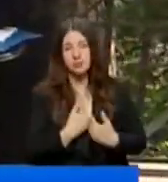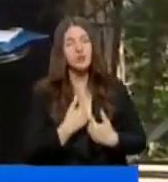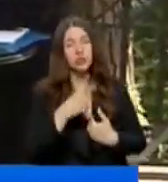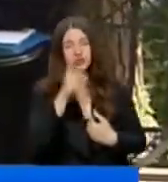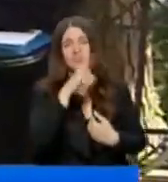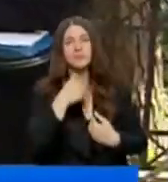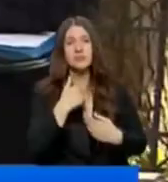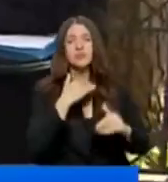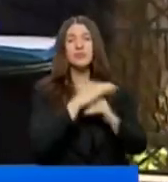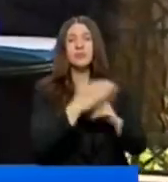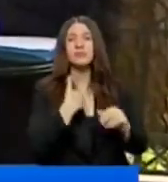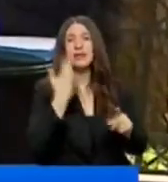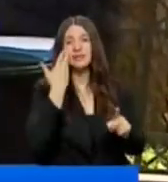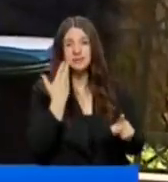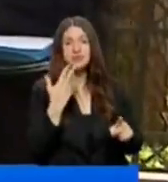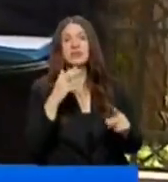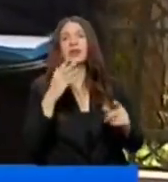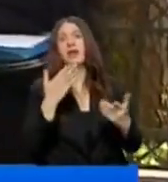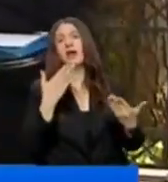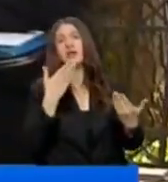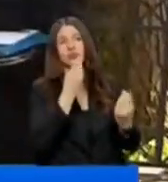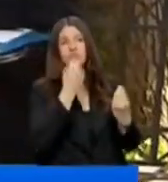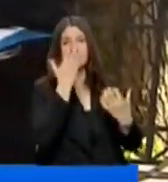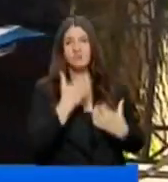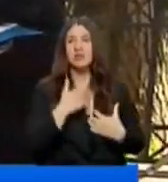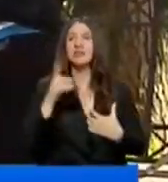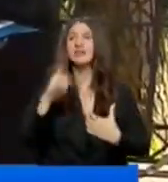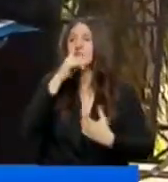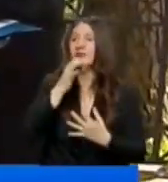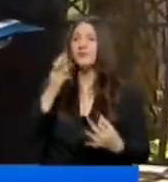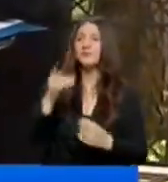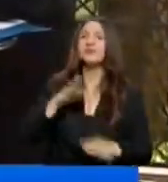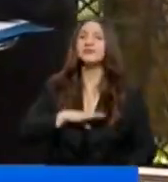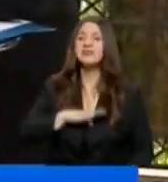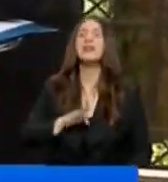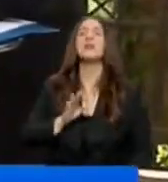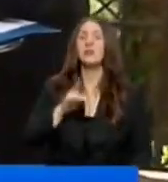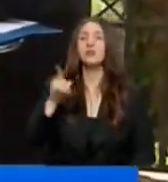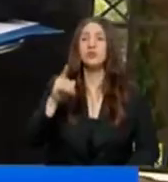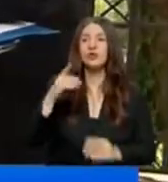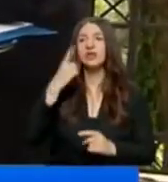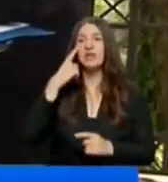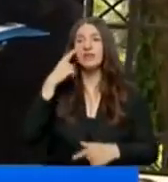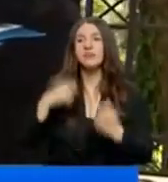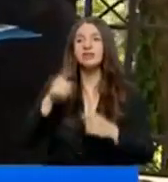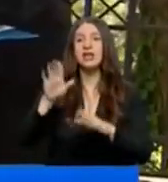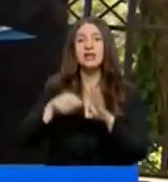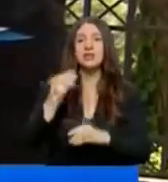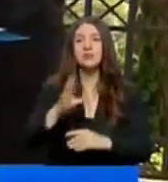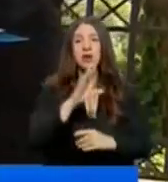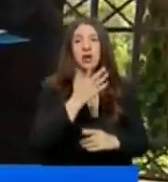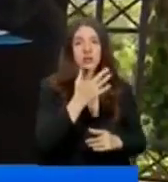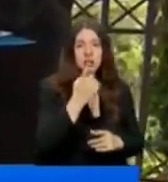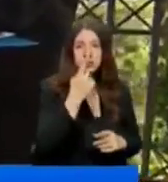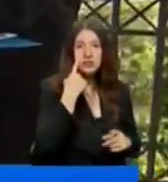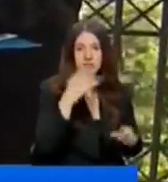için de bizim halkımızın bizi izlemesi, teveccühü. Sizin bağımsız olmanızı onlar sindiremiyorlar çünkü kamu bankaları size reklam vermiyor. Ne sadece tabii, ne